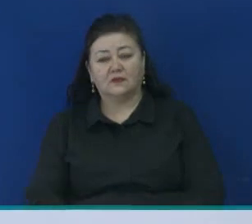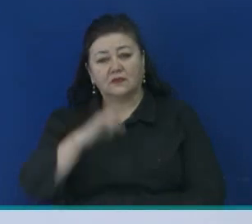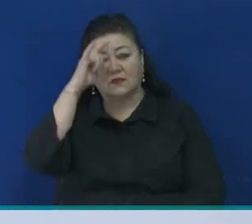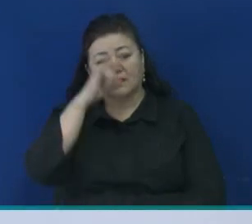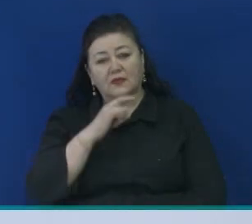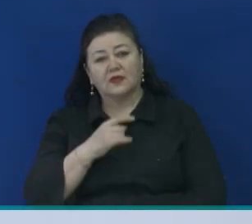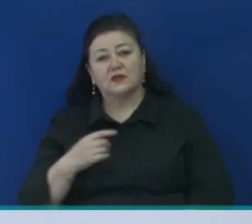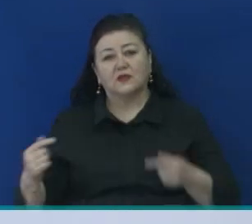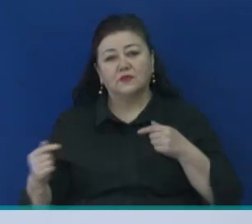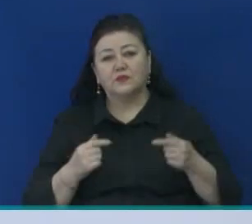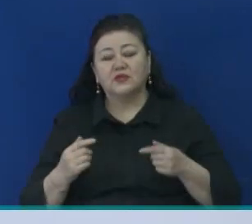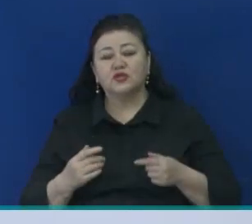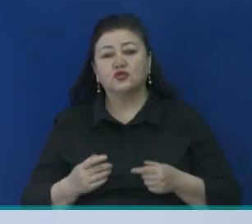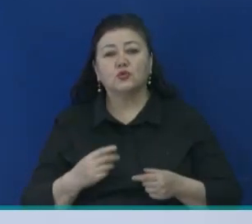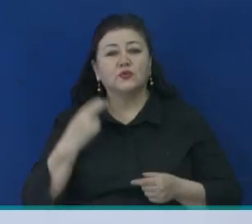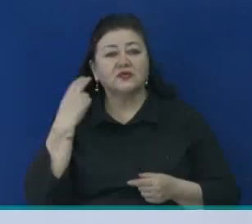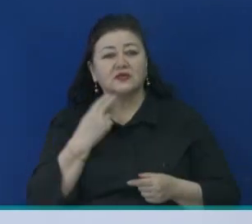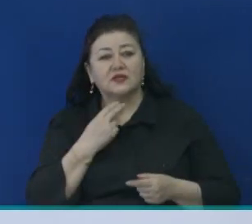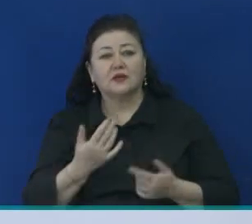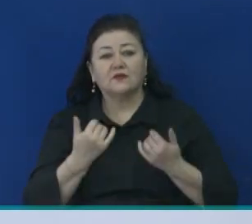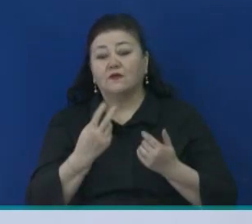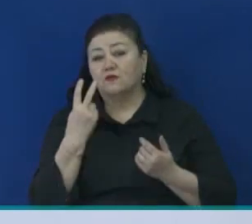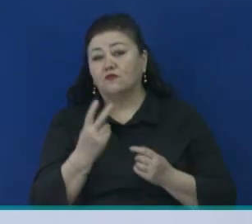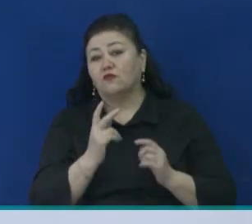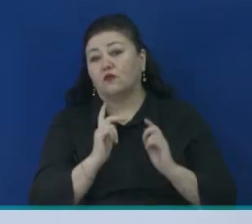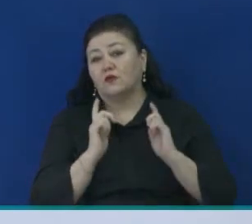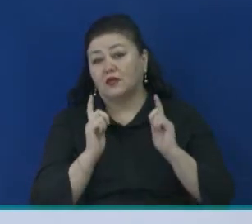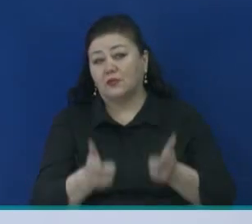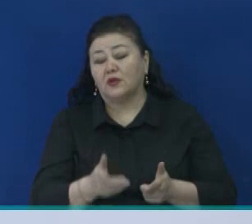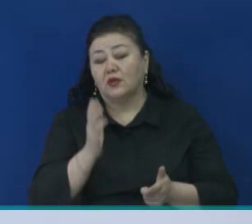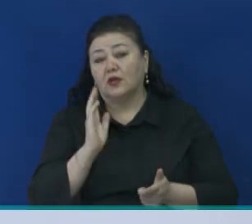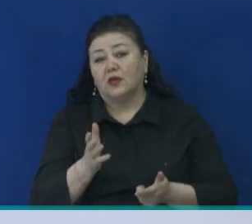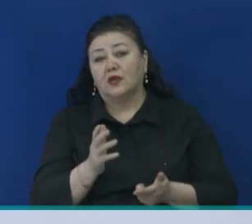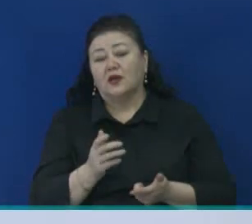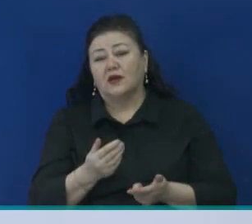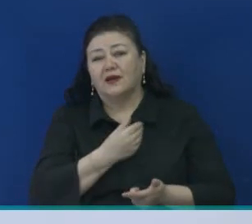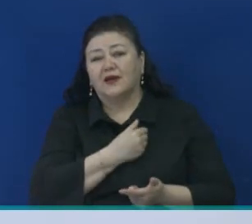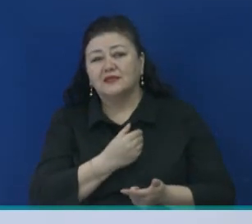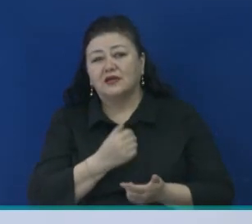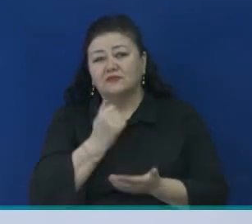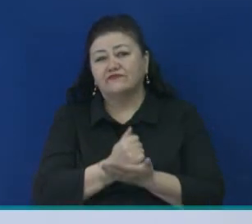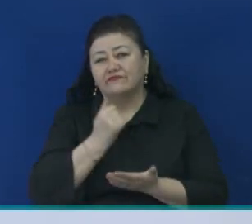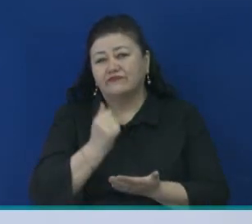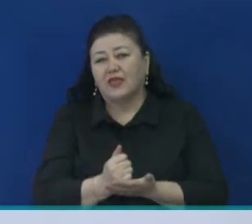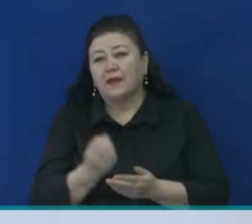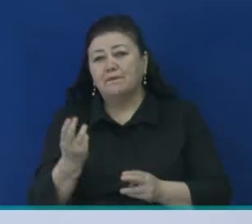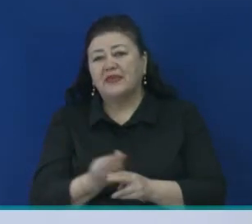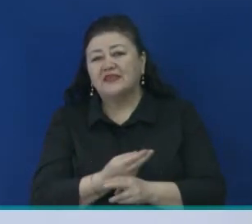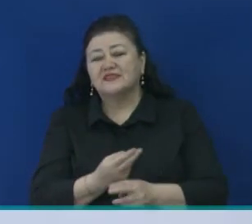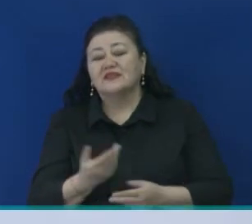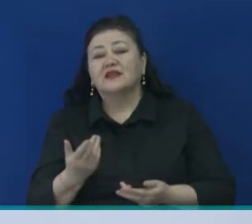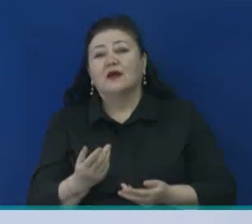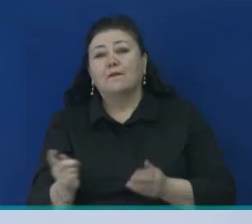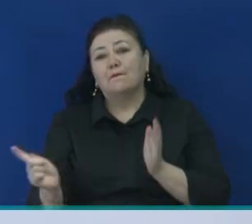Қазақстан мен Қытай үкіметі екі бағытта да өз азаматтары үшін визасыз режим енгізуі мүмкін. Құжатқа сәйкес қазақстандықтар